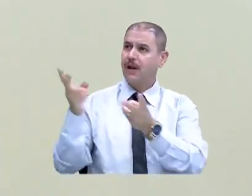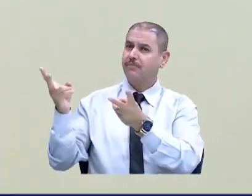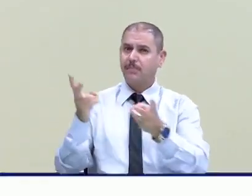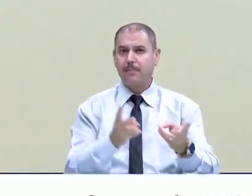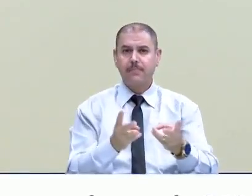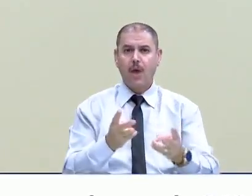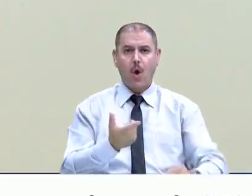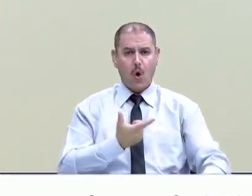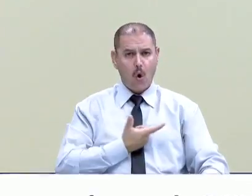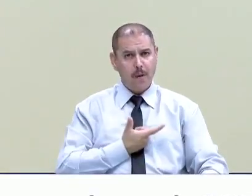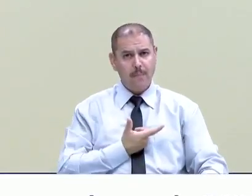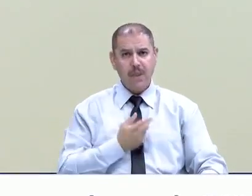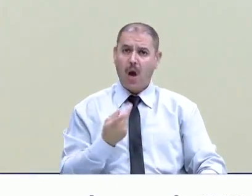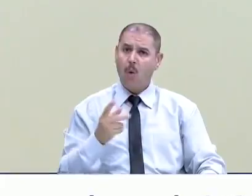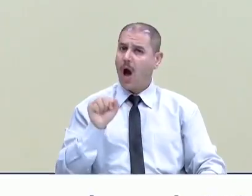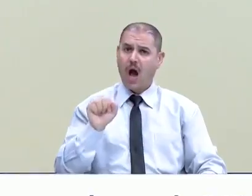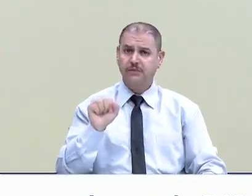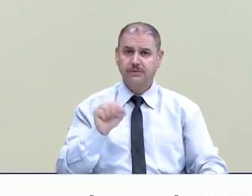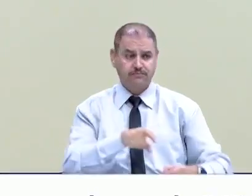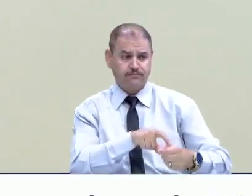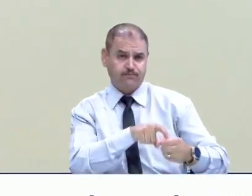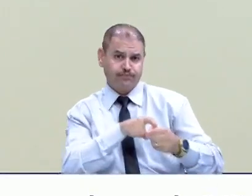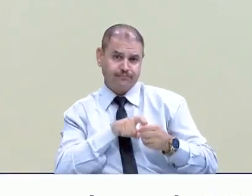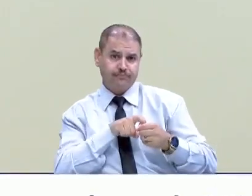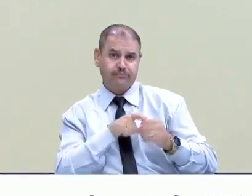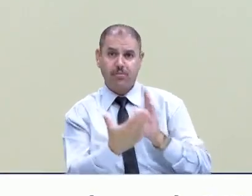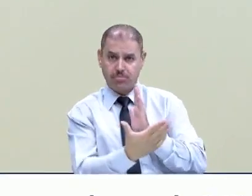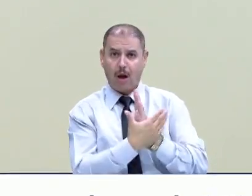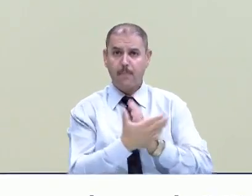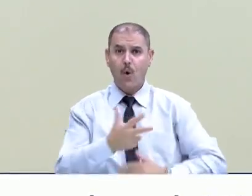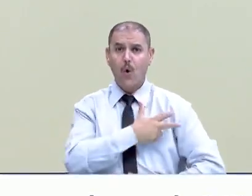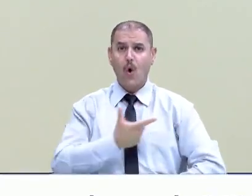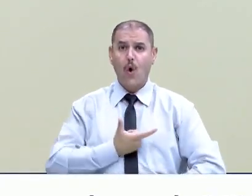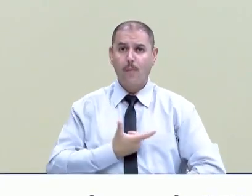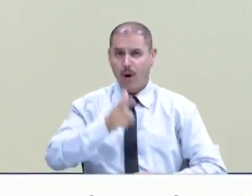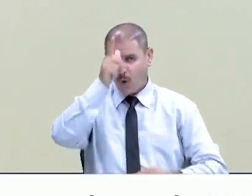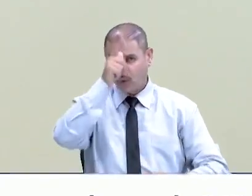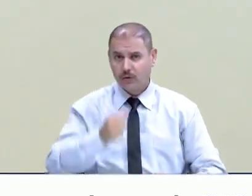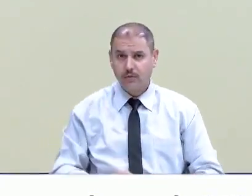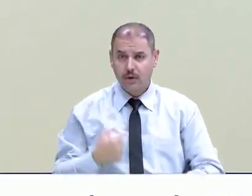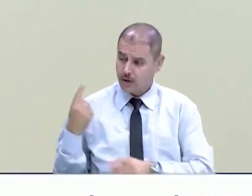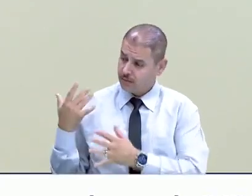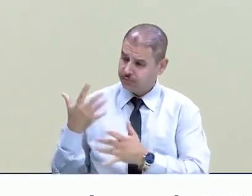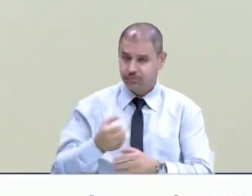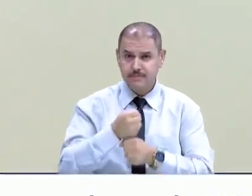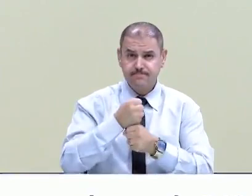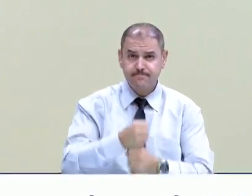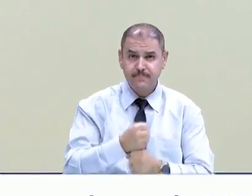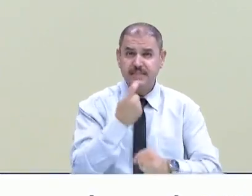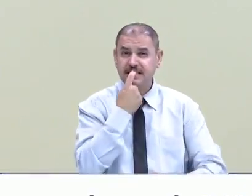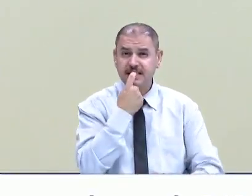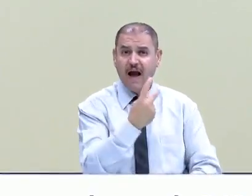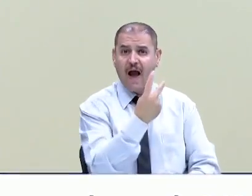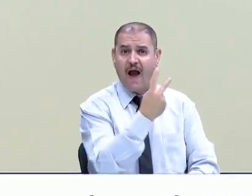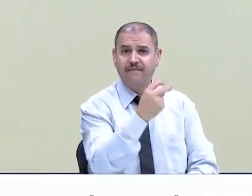في العقبه بالتعاون مع الحكومه الاردنيه نحن هنا منذ العام 2006 ونحن سعداء للغايه